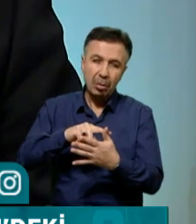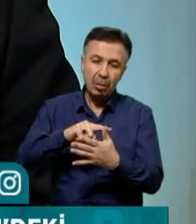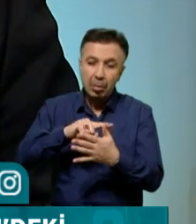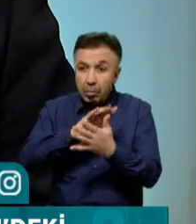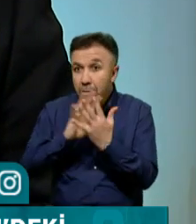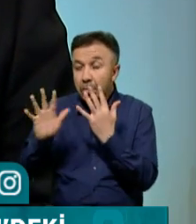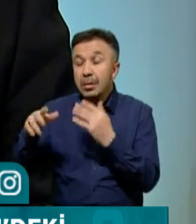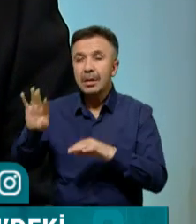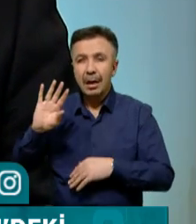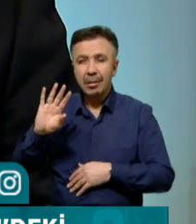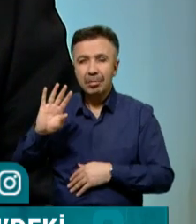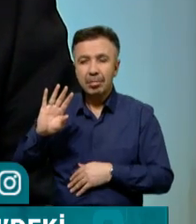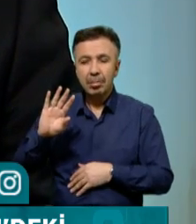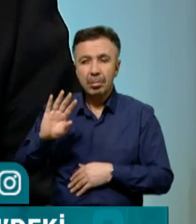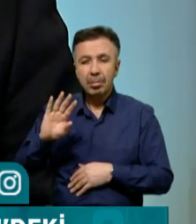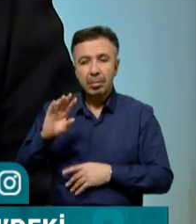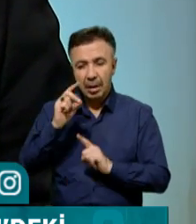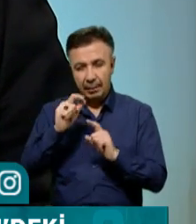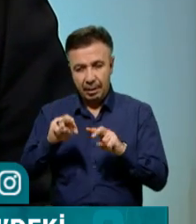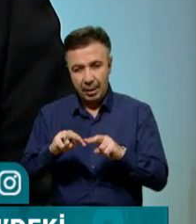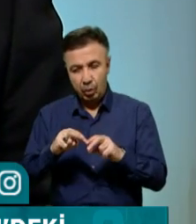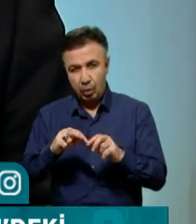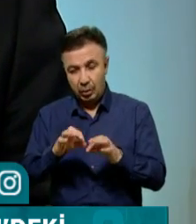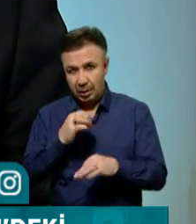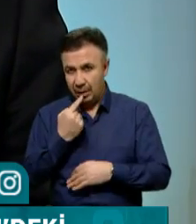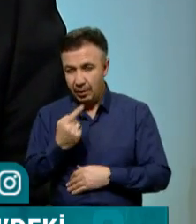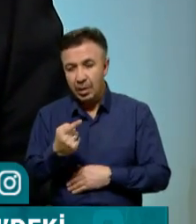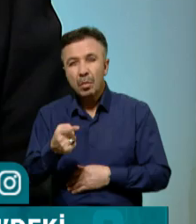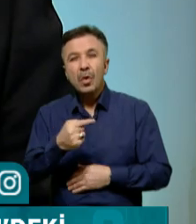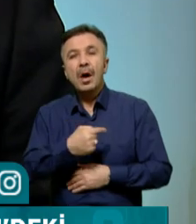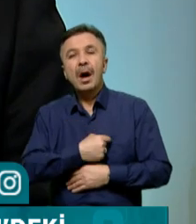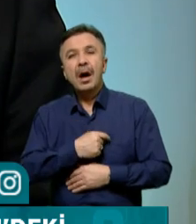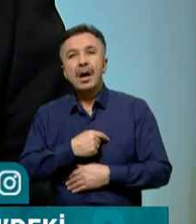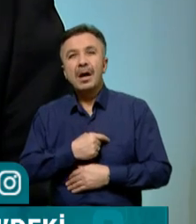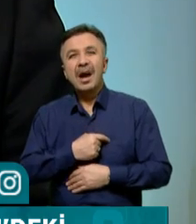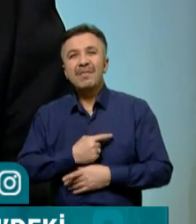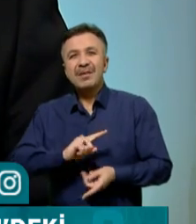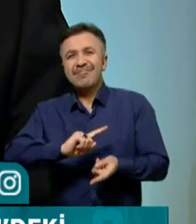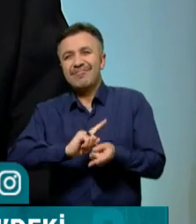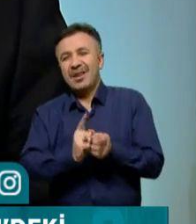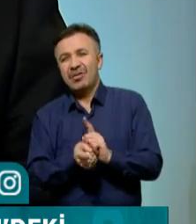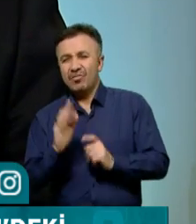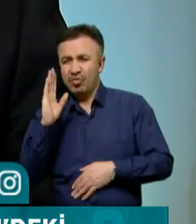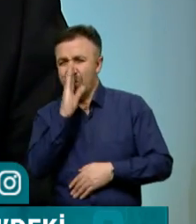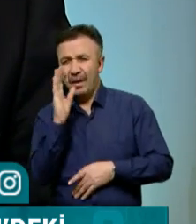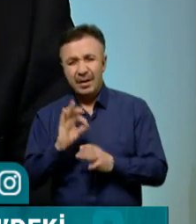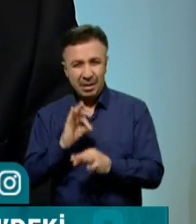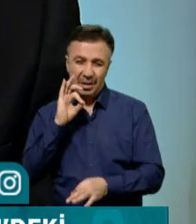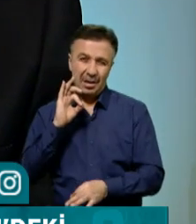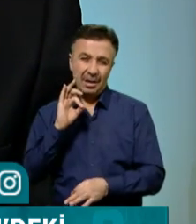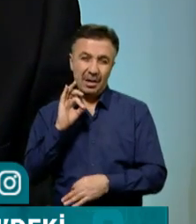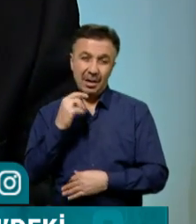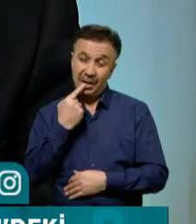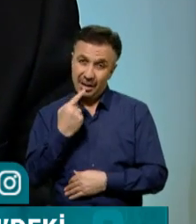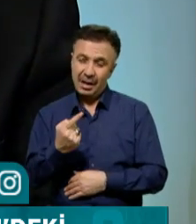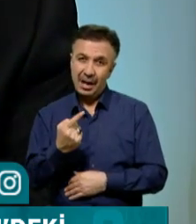İbni Mes'ud demiş ki, ذَاكَ مَنْ كُوسُ الْقَلْبِ. Bu kalbi ters çevrilmiş bir adamdır, yani münafık bir adamdır. Niye?